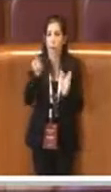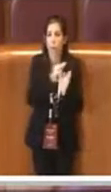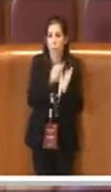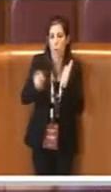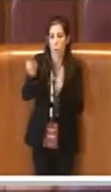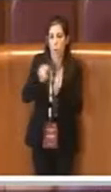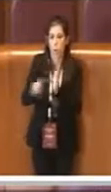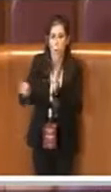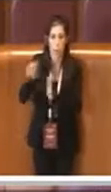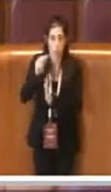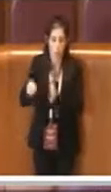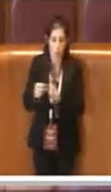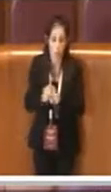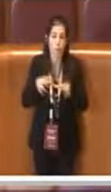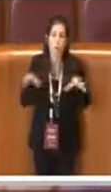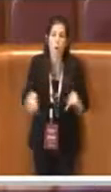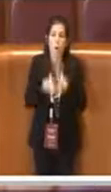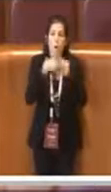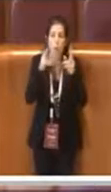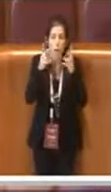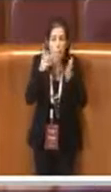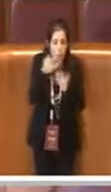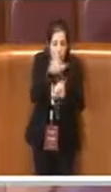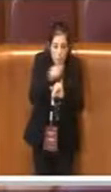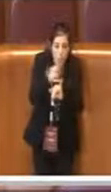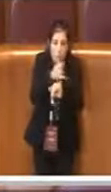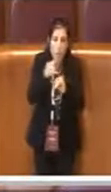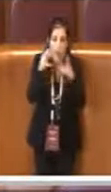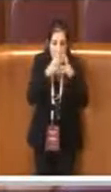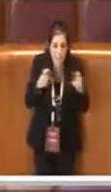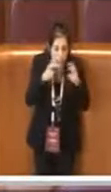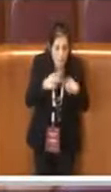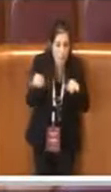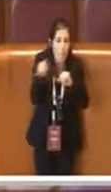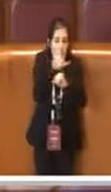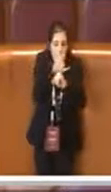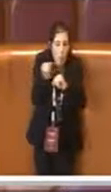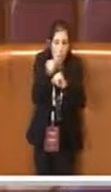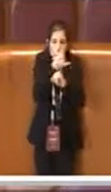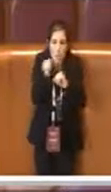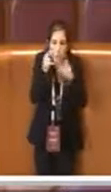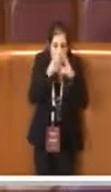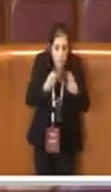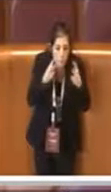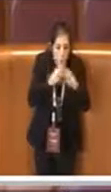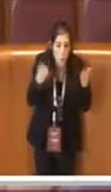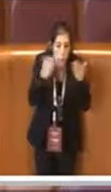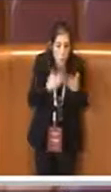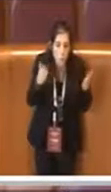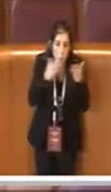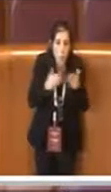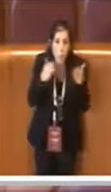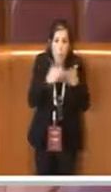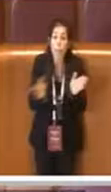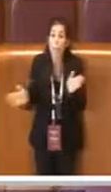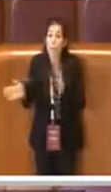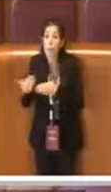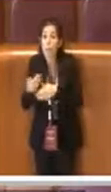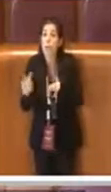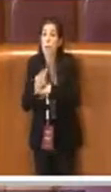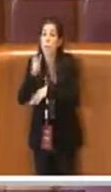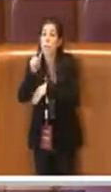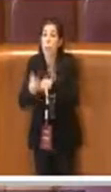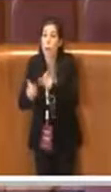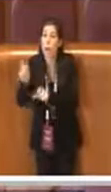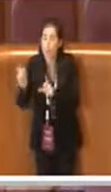intrapreso un'analisi di dettaglio che poi dirà l'assessore Cafarotti, insomma nel dettaglio il Dipartimento e l'assessorato hanno approfondito l'uso